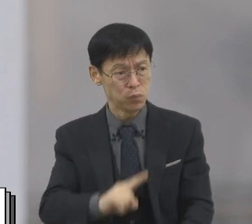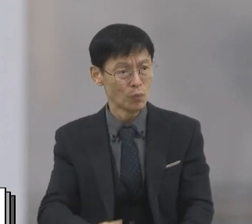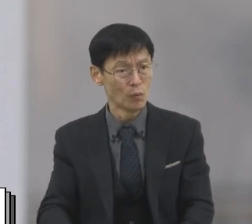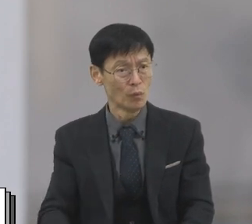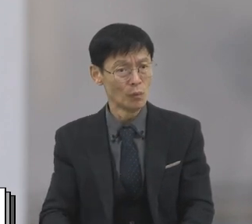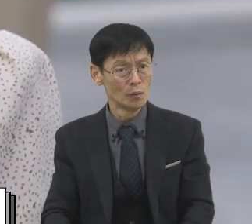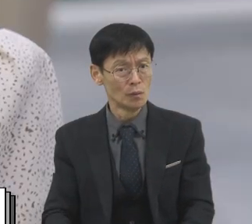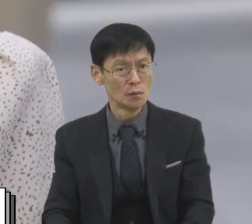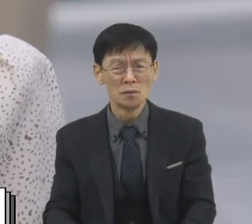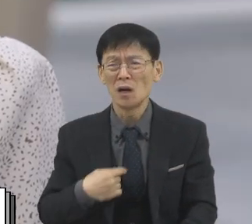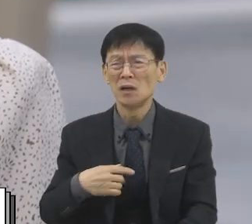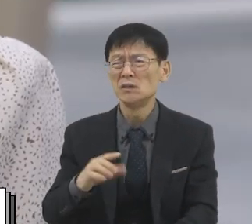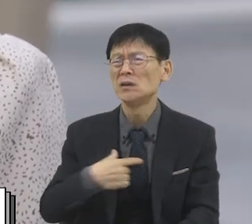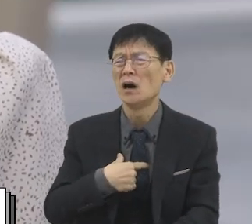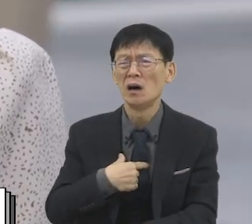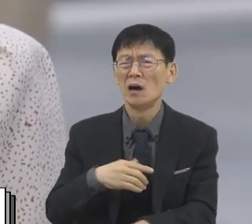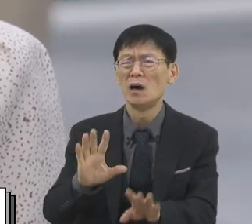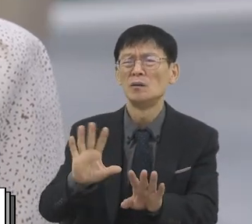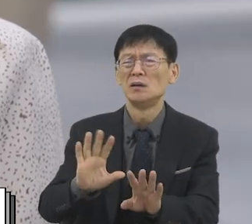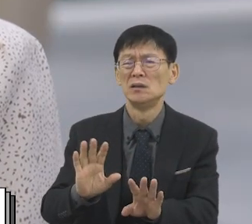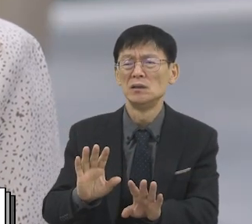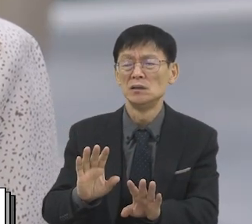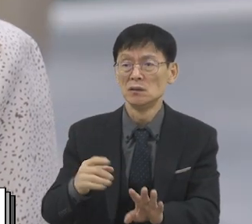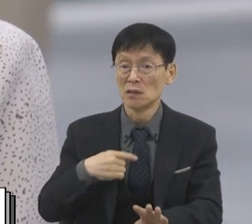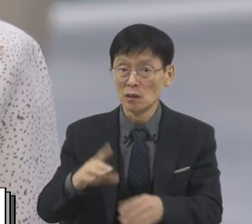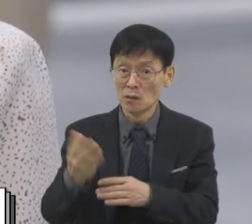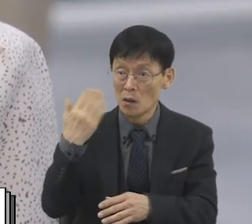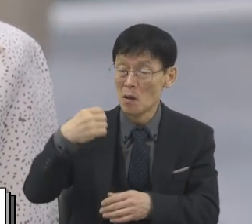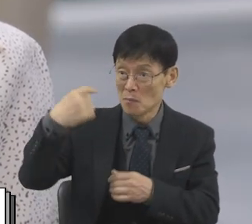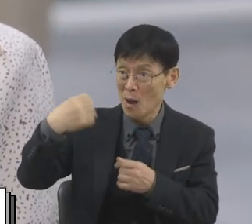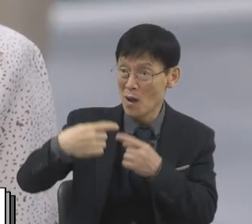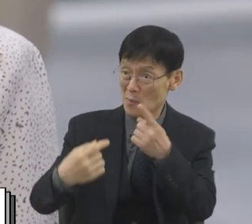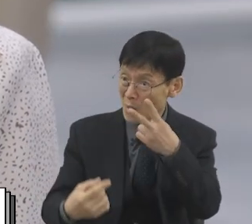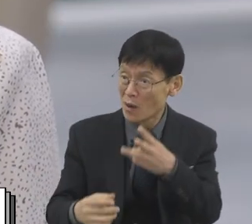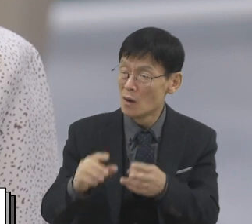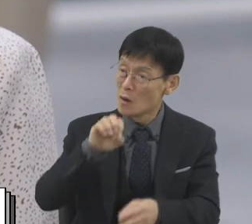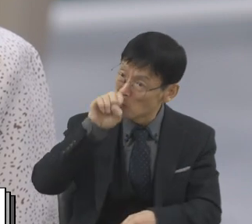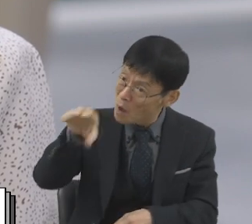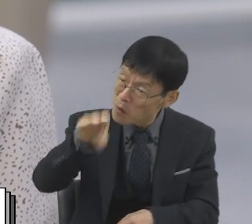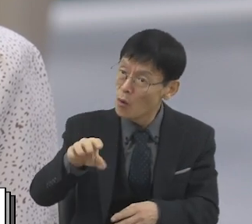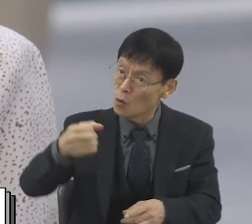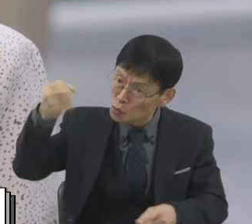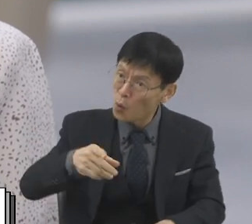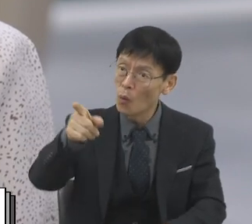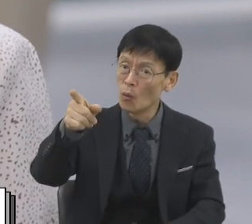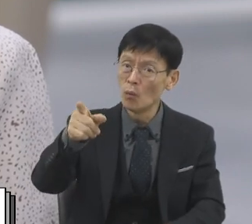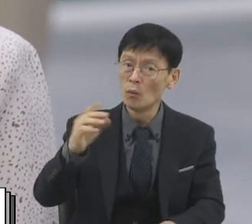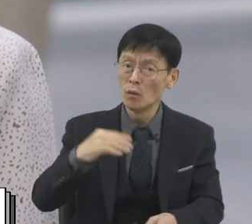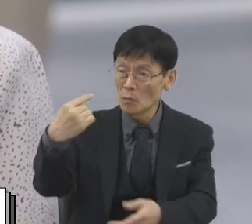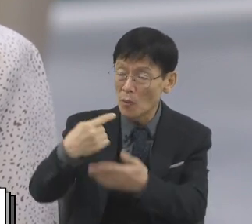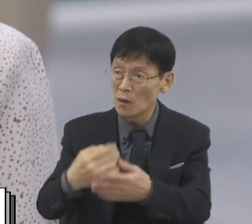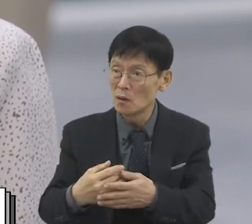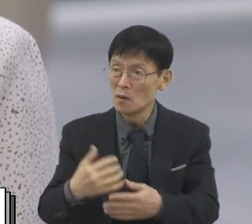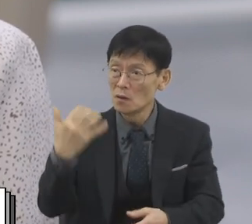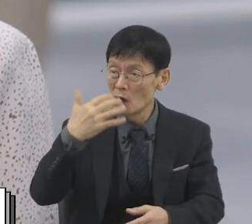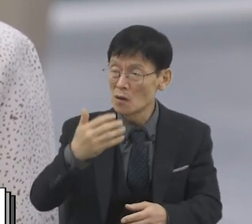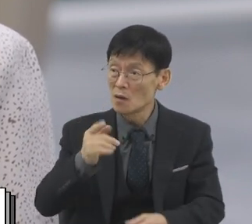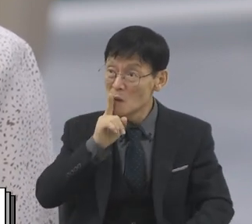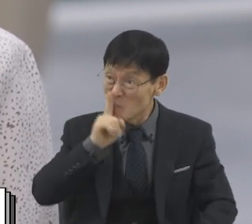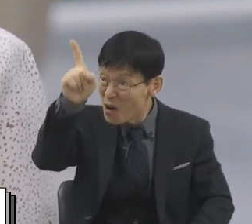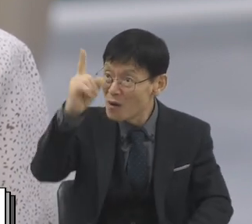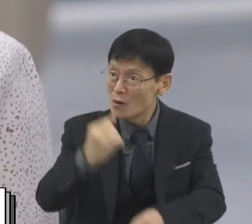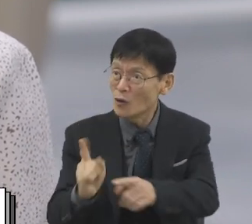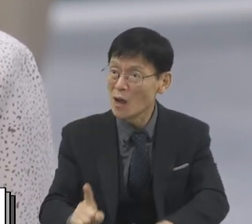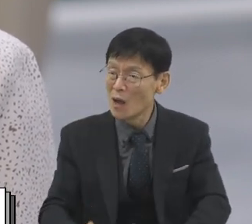만드네. 저 불편합니다. 저번부터 이런 제안 하는 거 불편하다고 말씀드렸는데 자꾸 이러시면 직장